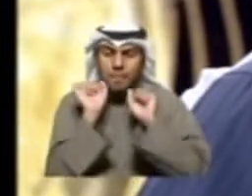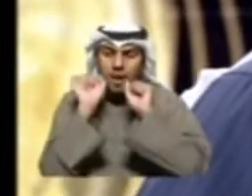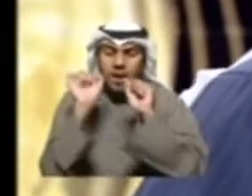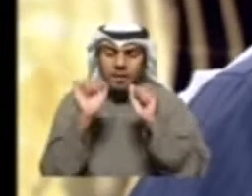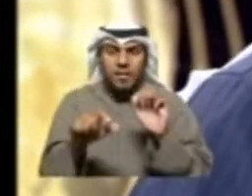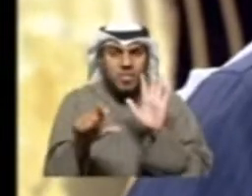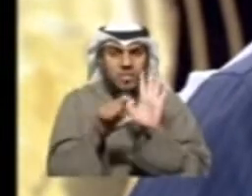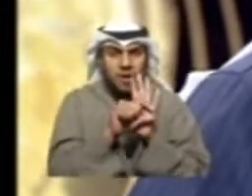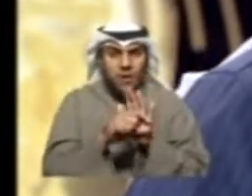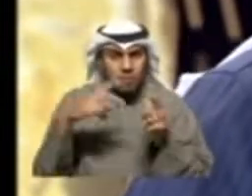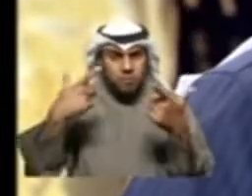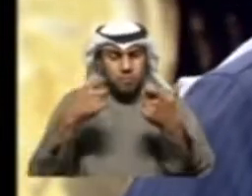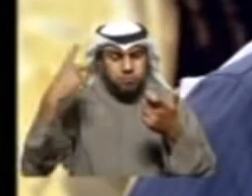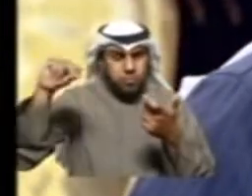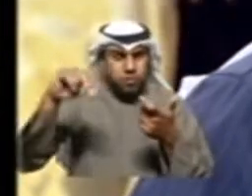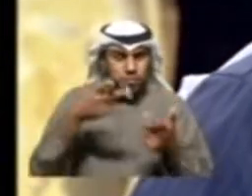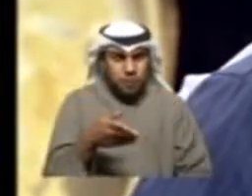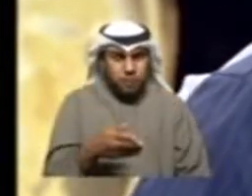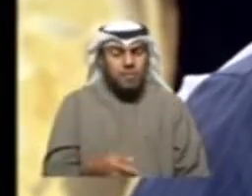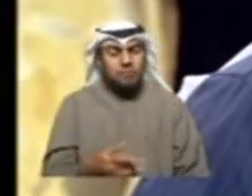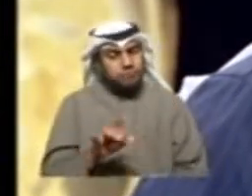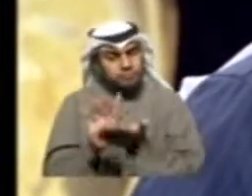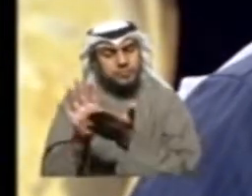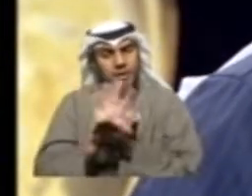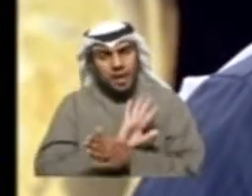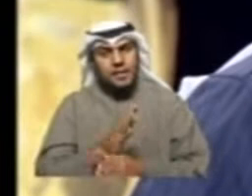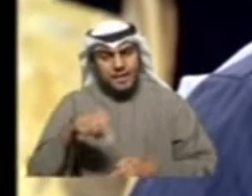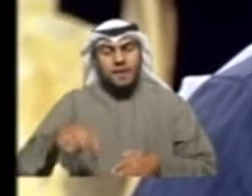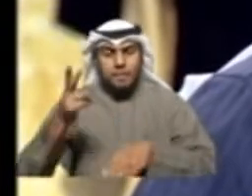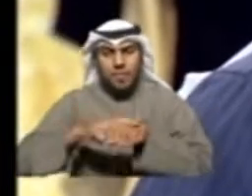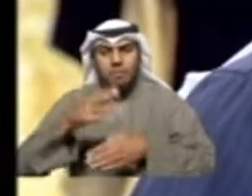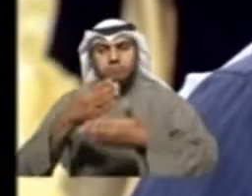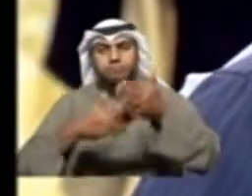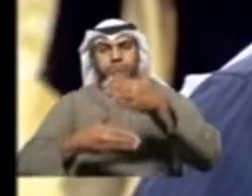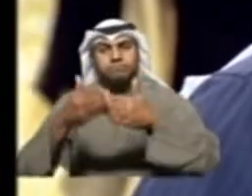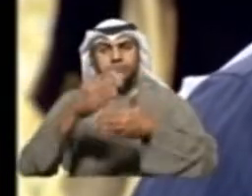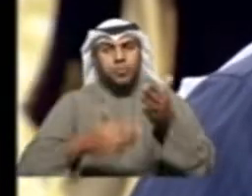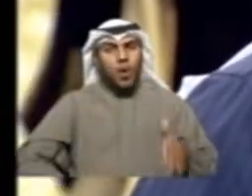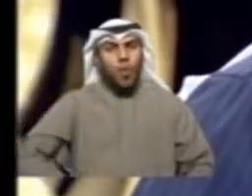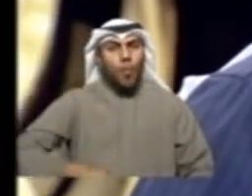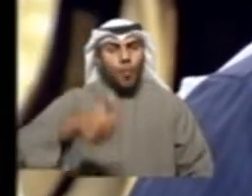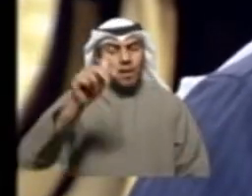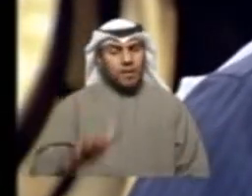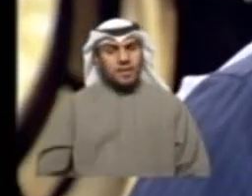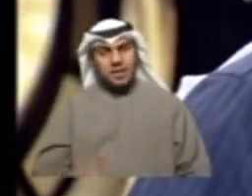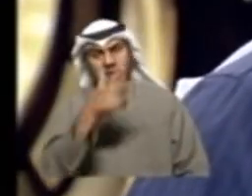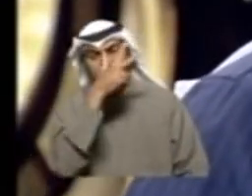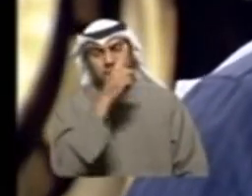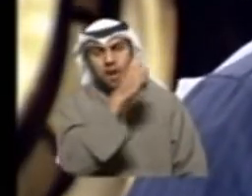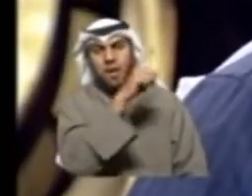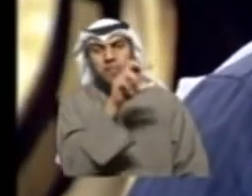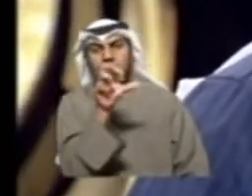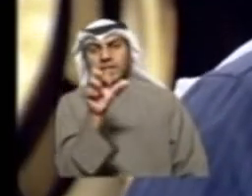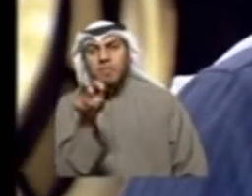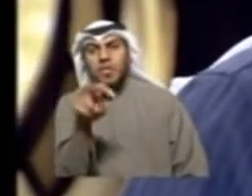داعش وإعادة البنية التحتية العراقية التي توقفت منذ عام 1980 وهي الحرب